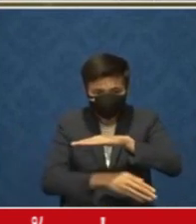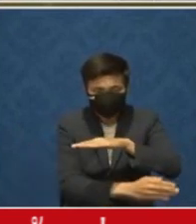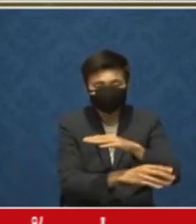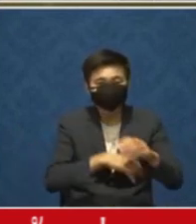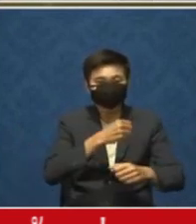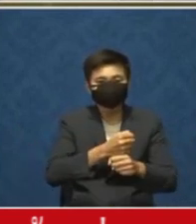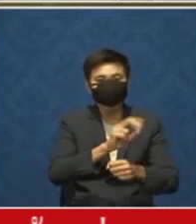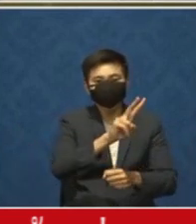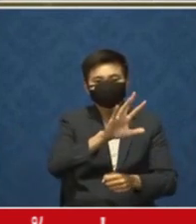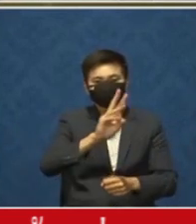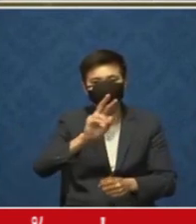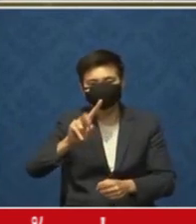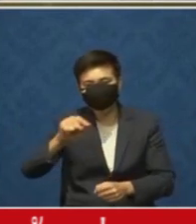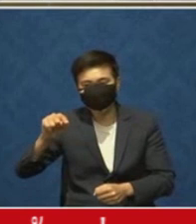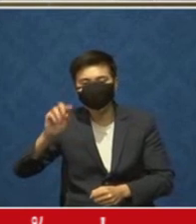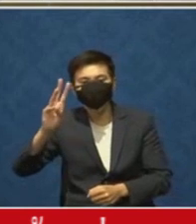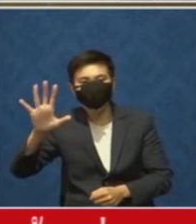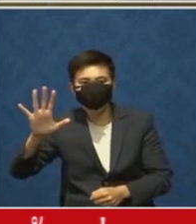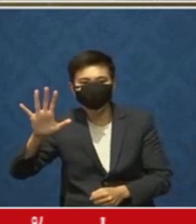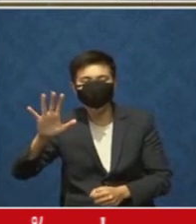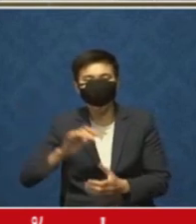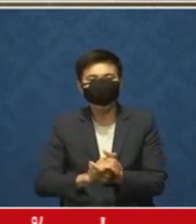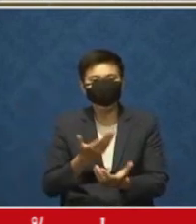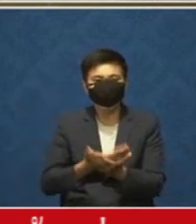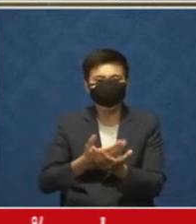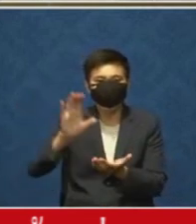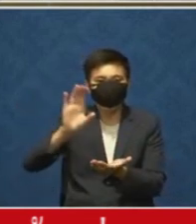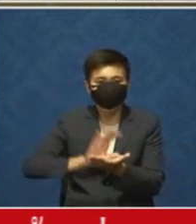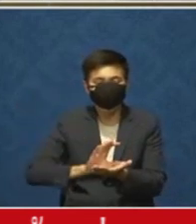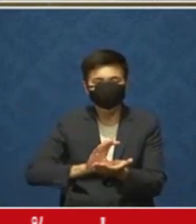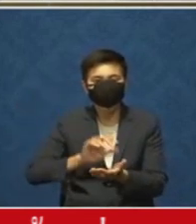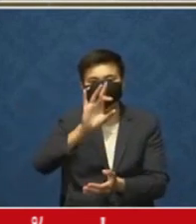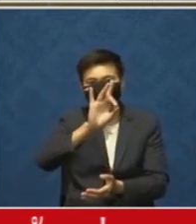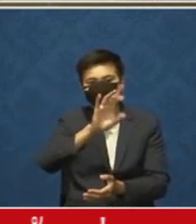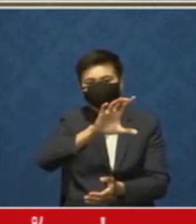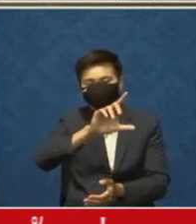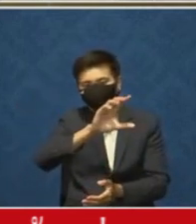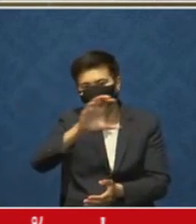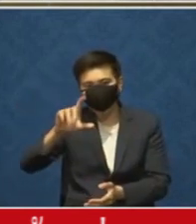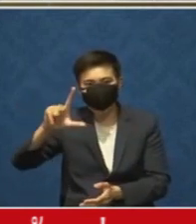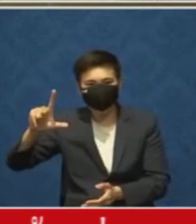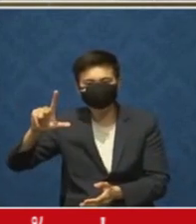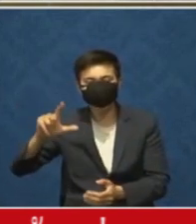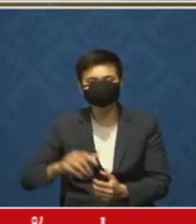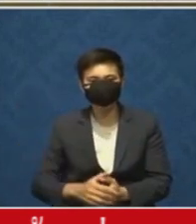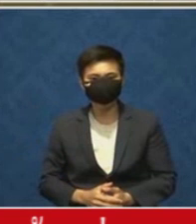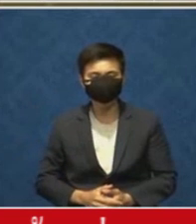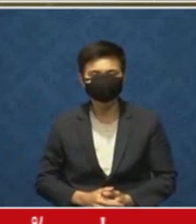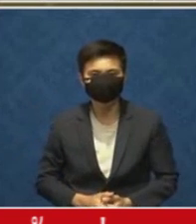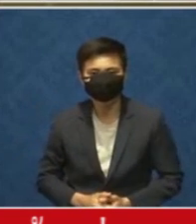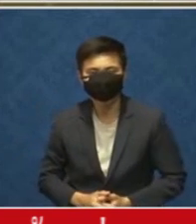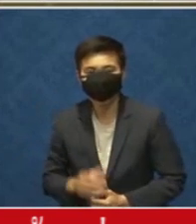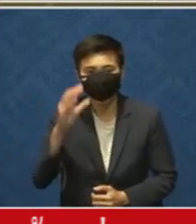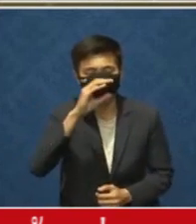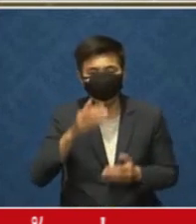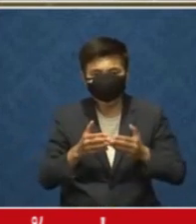ถึง2565งบประมาณอีก 1,800 ล้านบาท 4. โครงการจัดหาเรือดำน้ำจำนวน